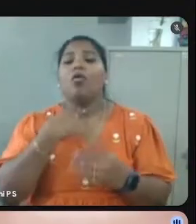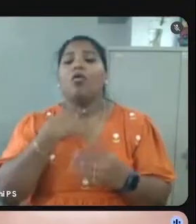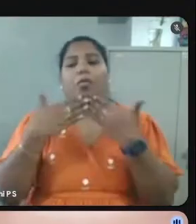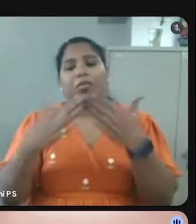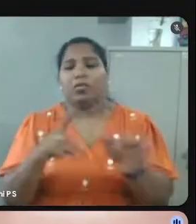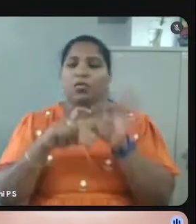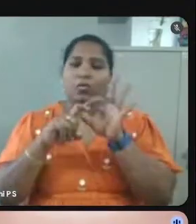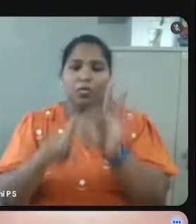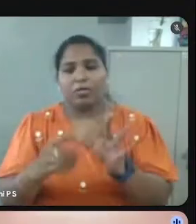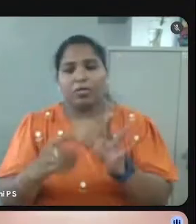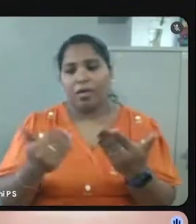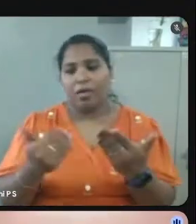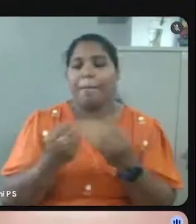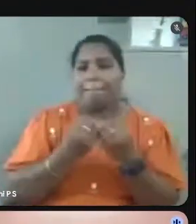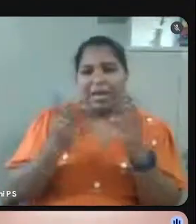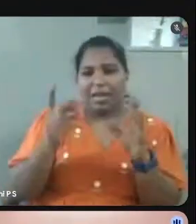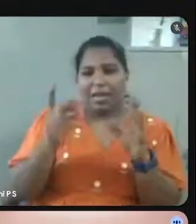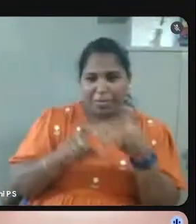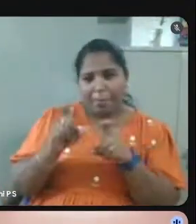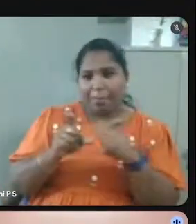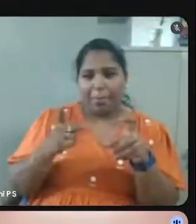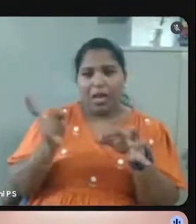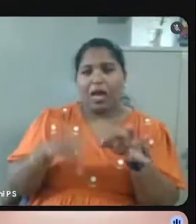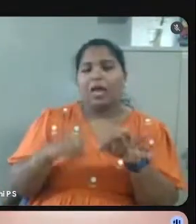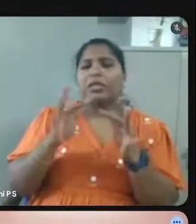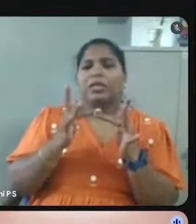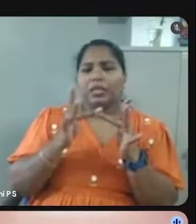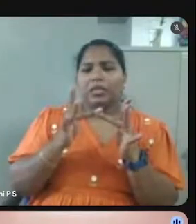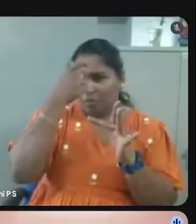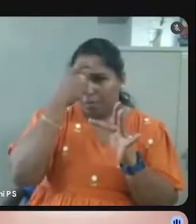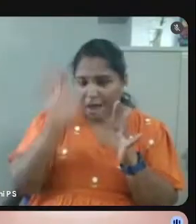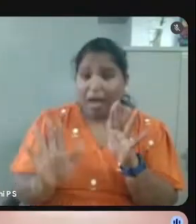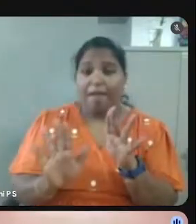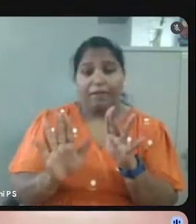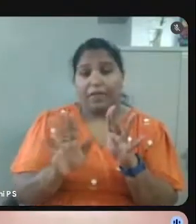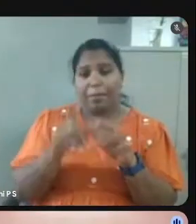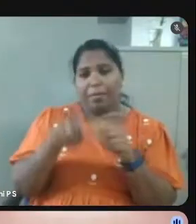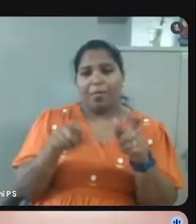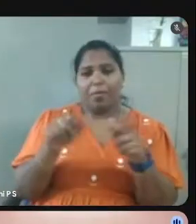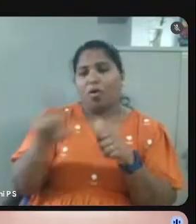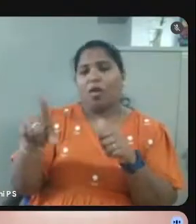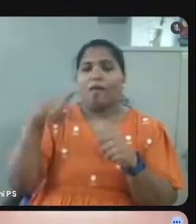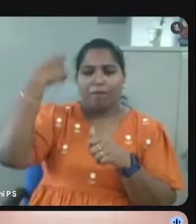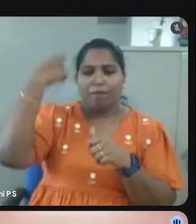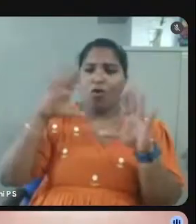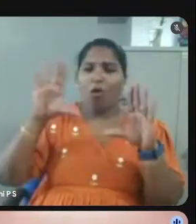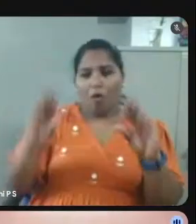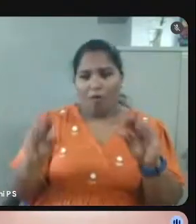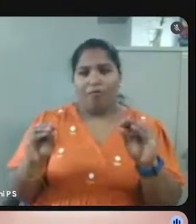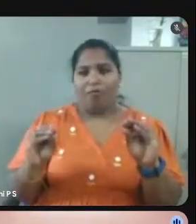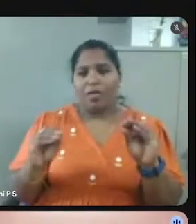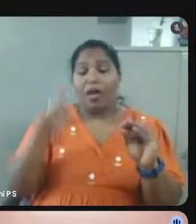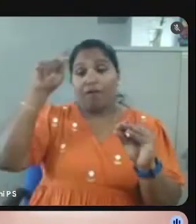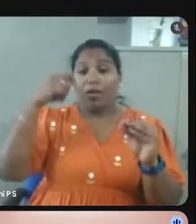പിന്നെ നമുക്ക് ഒരുപാട് പാർട്ടിസിപ്പൻസ് ഉള്ളത് കൊണ്ട് തന്നെ നെറ്റ്വർക്കിന്റെ ഇഷ്യൂസ് ഉണ്ട്. അതുകൊണ്ട് തന്നെ എല്ലാവരും വീഡിയോ ഓഫ് ചെയ്ത്, ഒരു